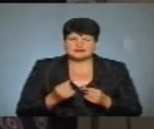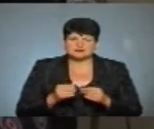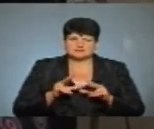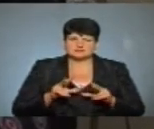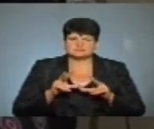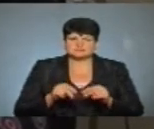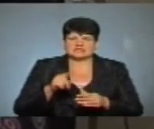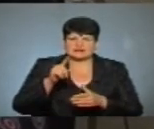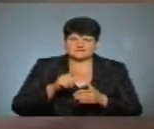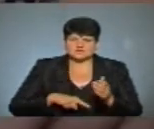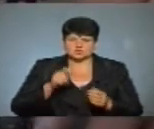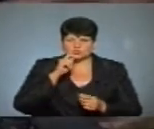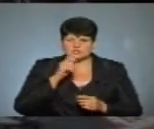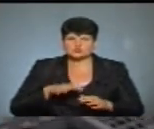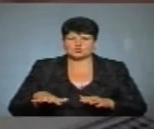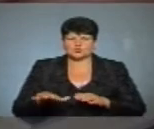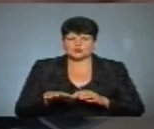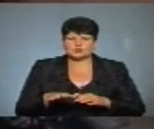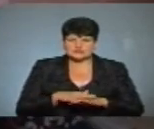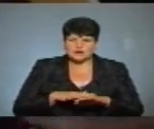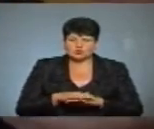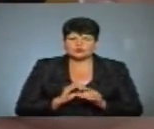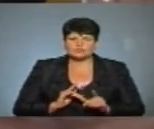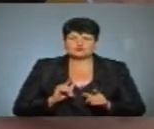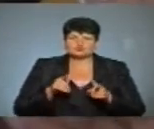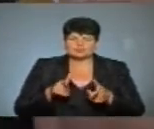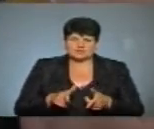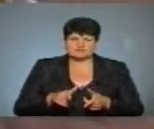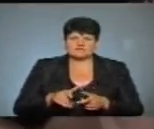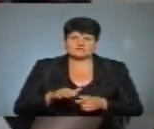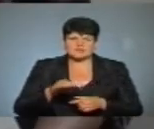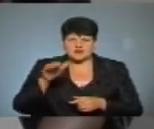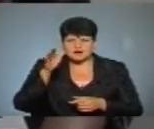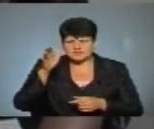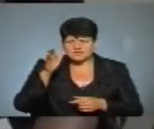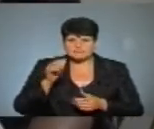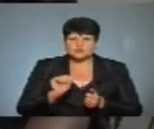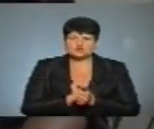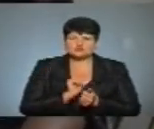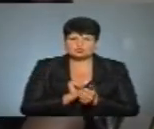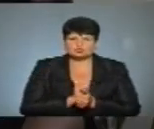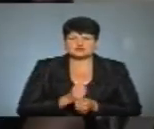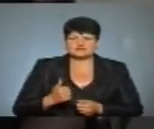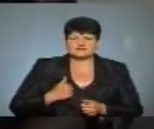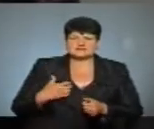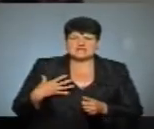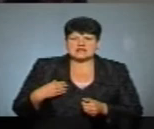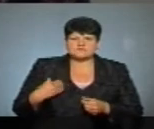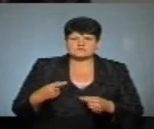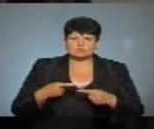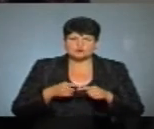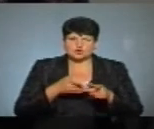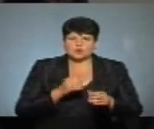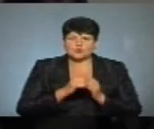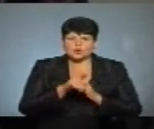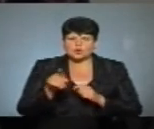народові, розповідає Алла Ілівна. Тоді, каже, Дмитро вступив до Академії сухопутних військ Львівської політехніки. Це кожному було, так